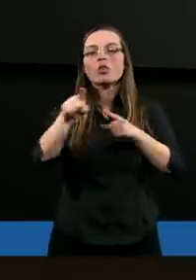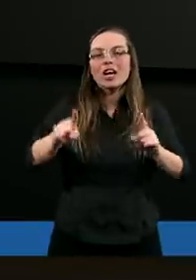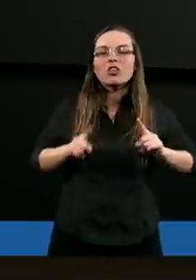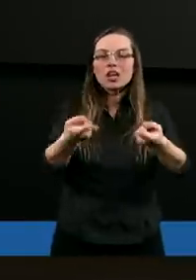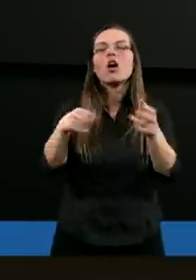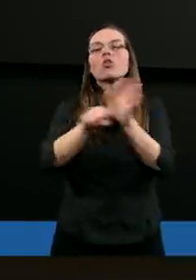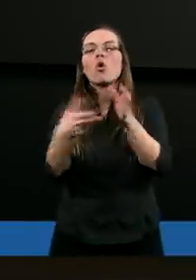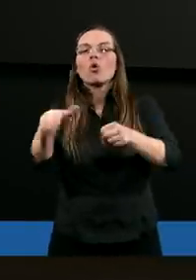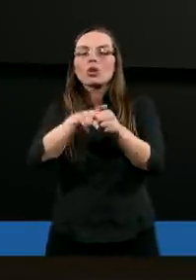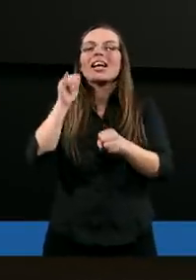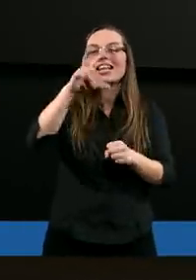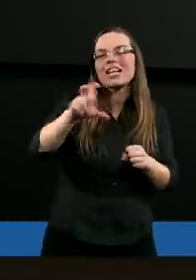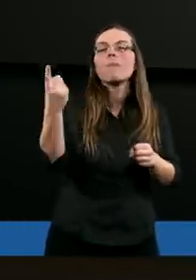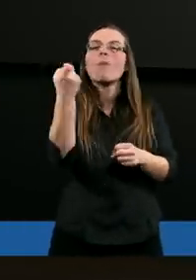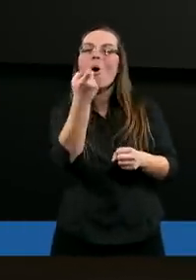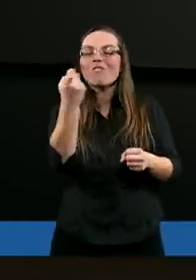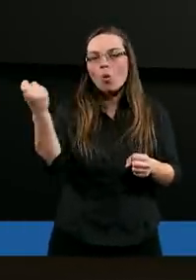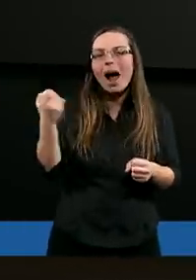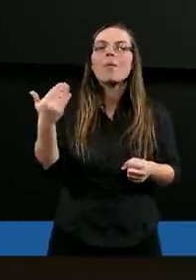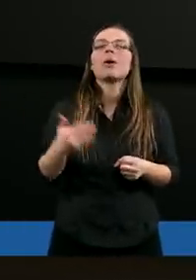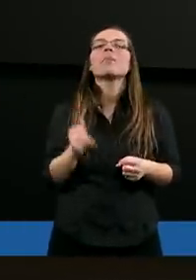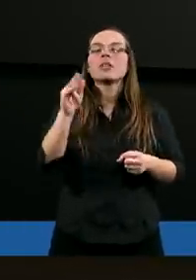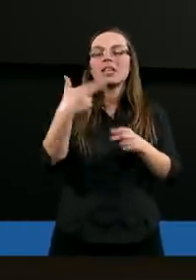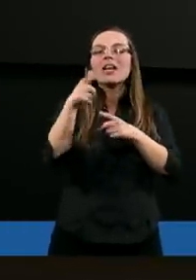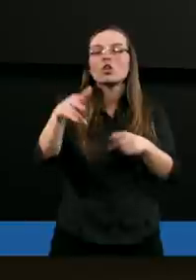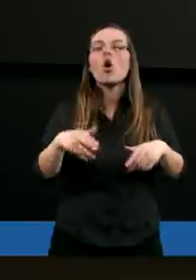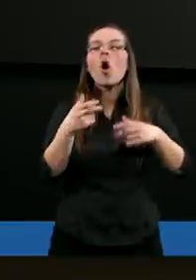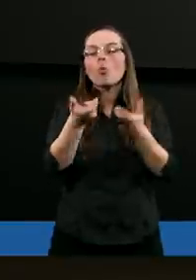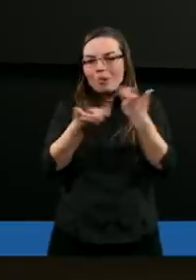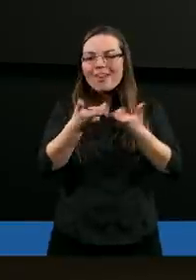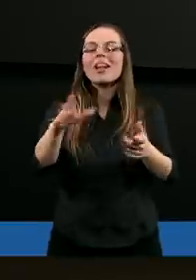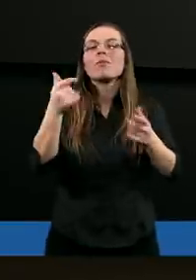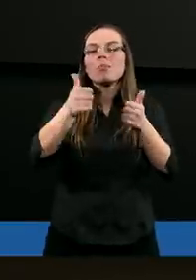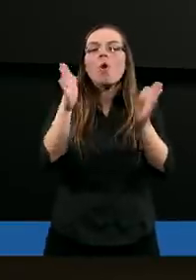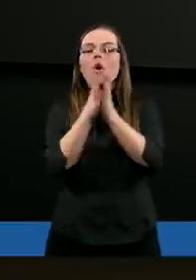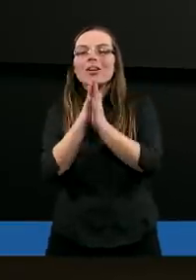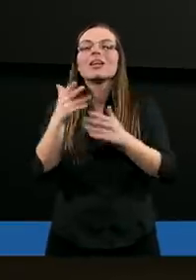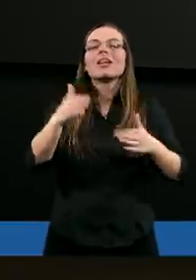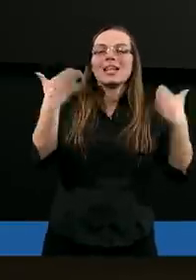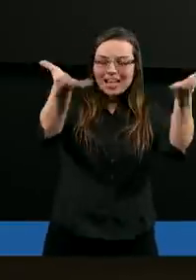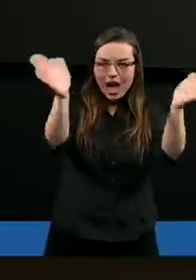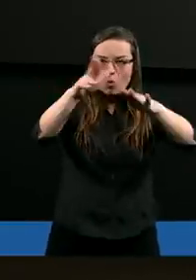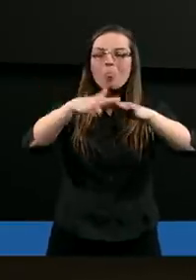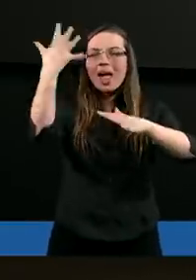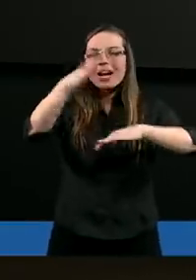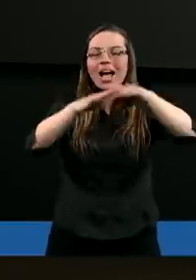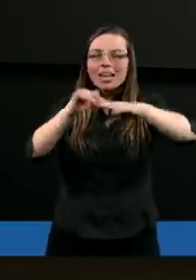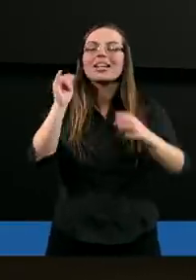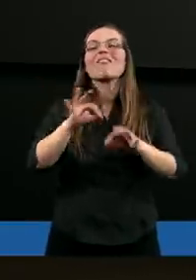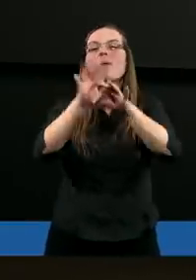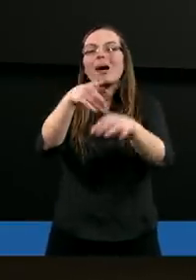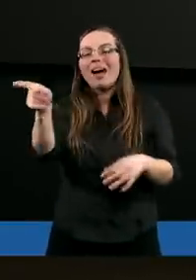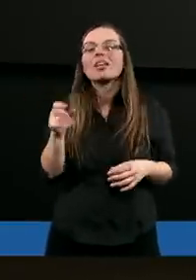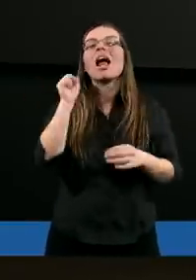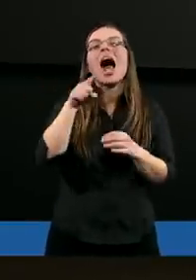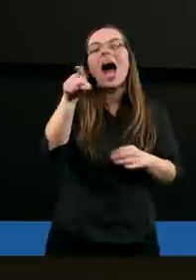do którego ich powołałem. Wtedy po odprawianiu postów i modlitwy nałożyli na nich ręce i wyprawili ich.